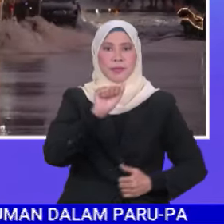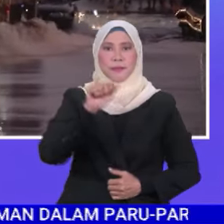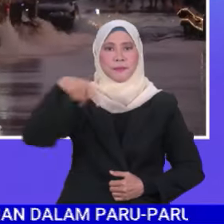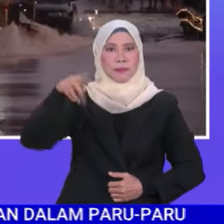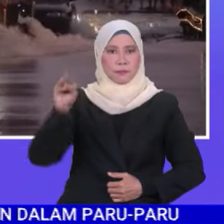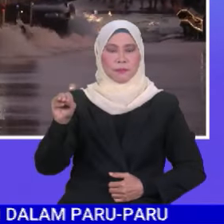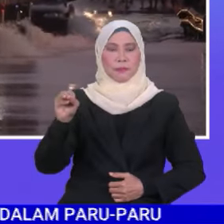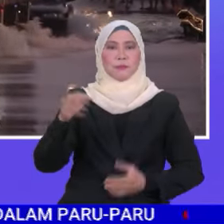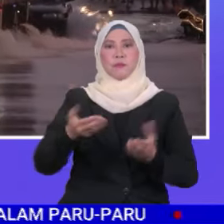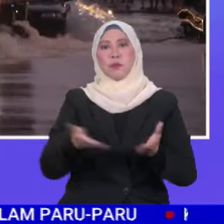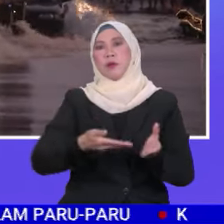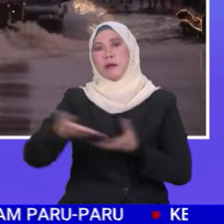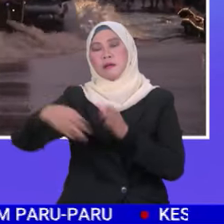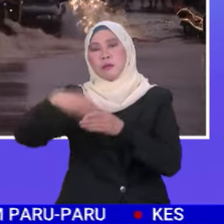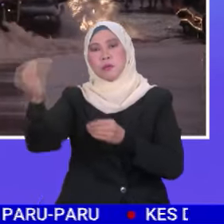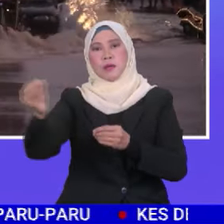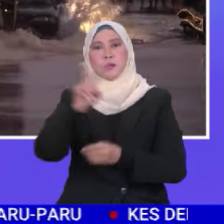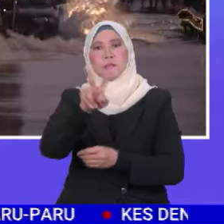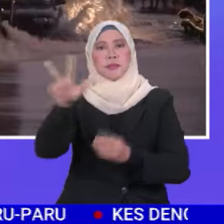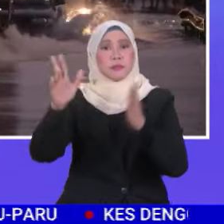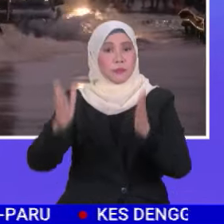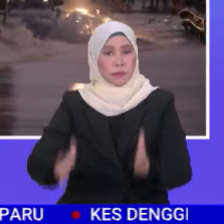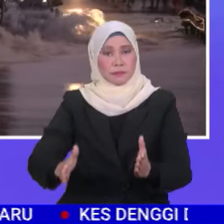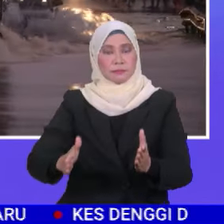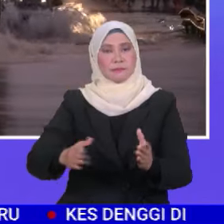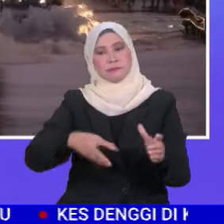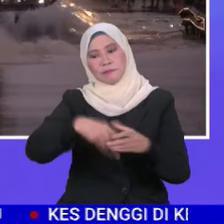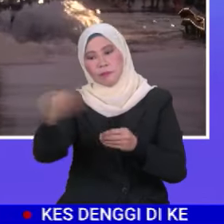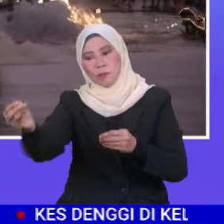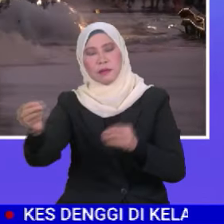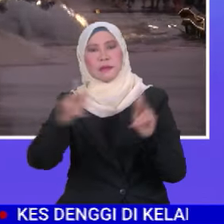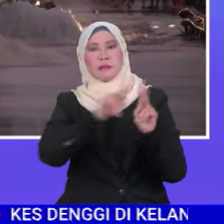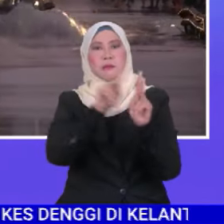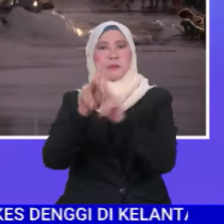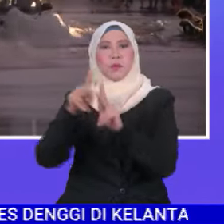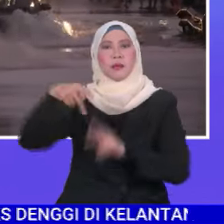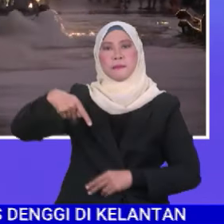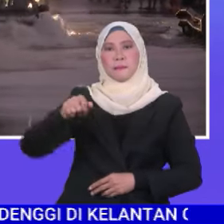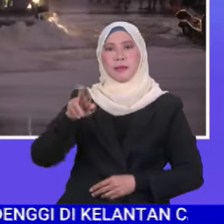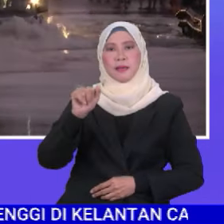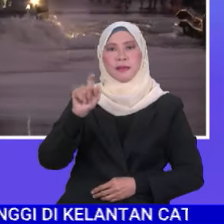membawa keluar 23 penduduk terjagas dari kawasan Kampung